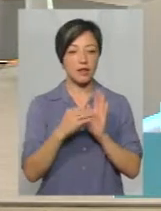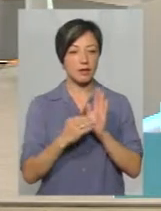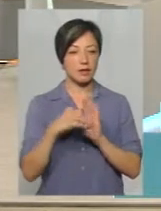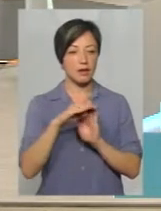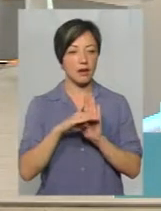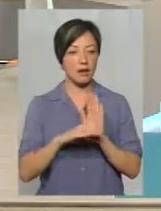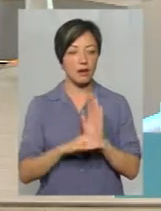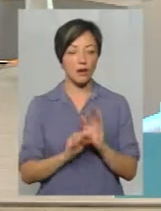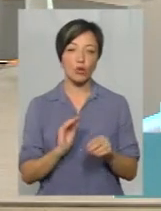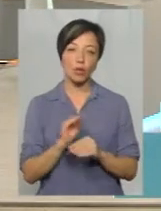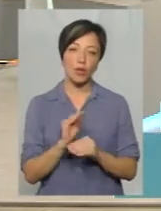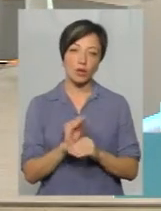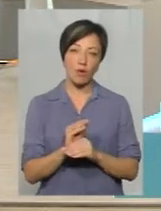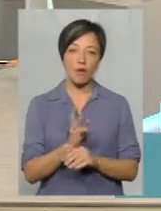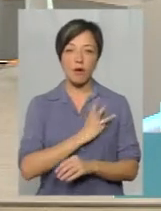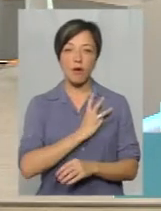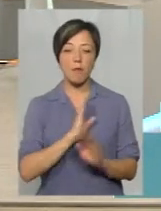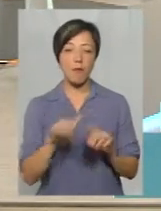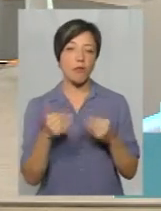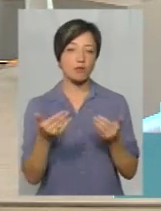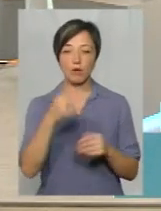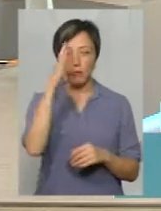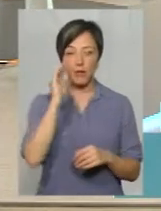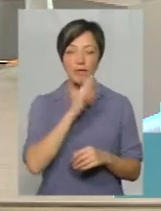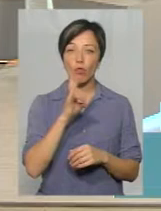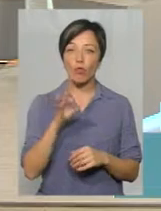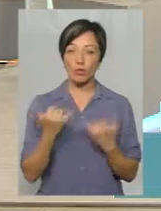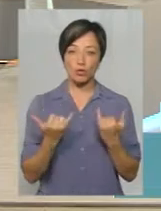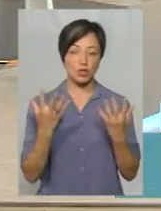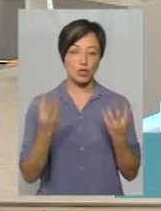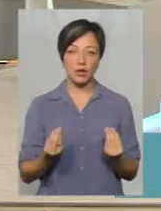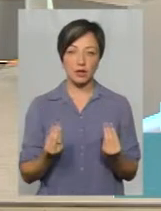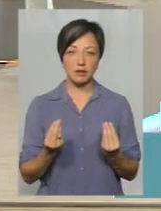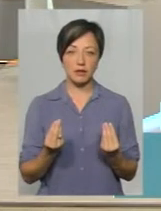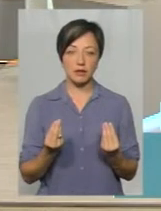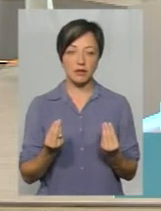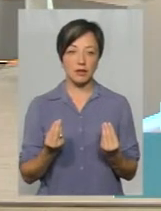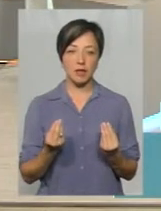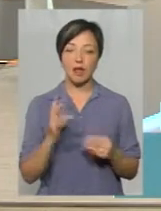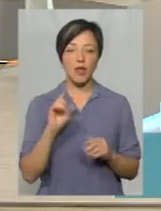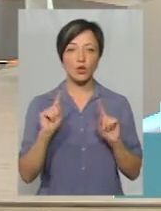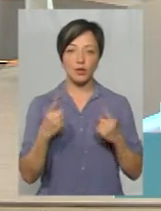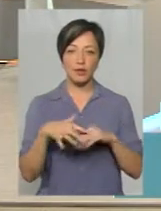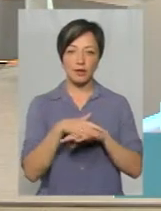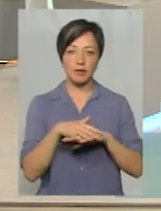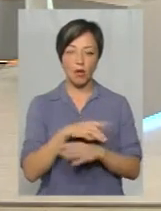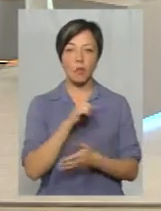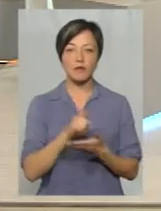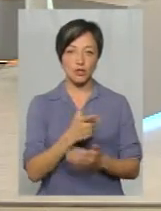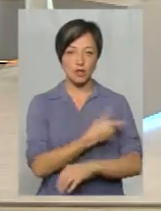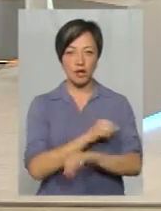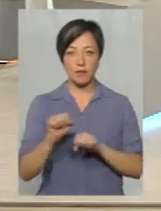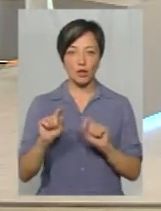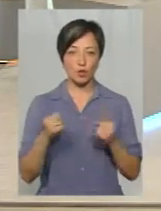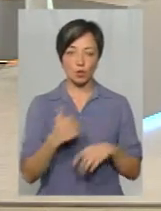додатково по бажанню батьків. Але на сьогоднішній день не дуже наше населення і обов'язкові щеплення